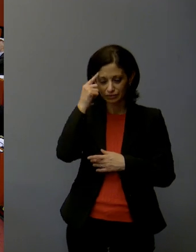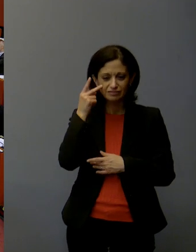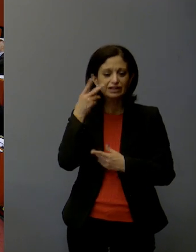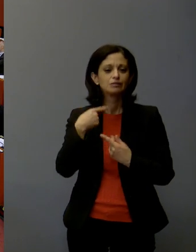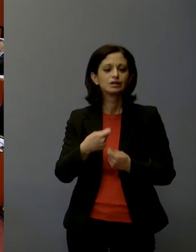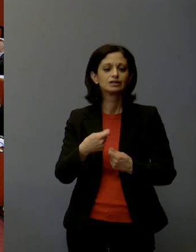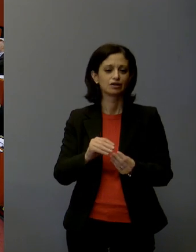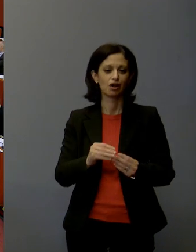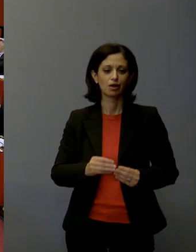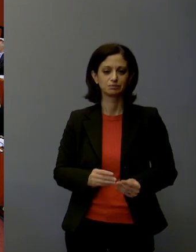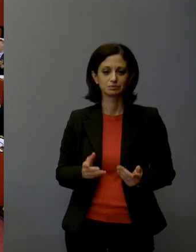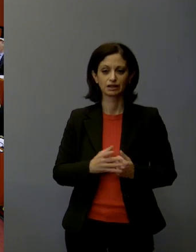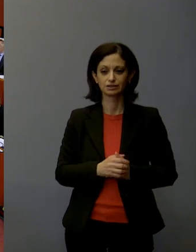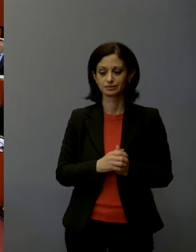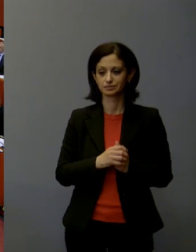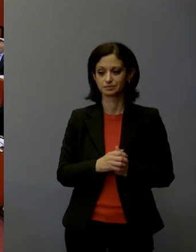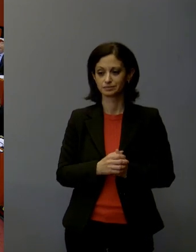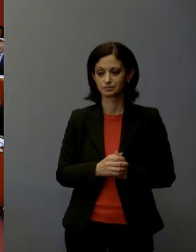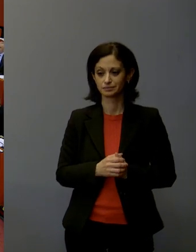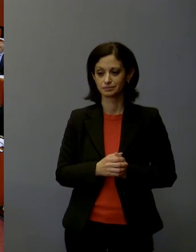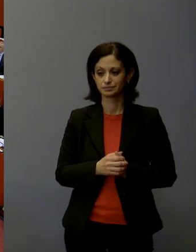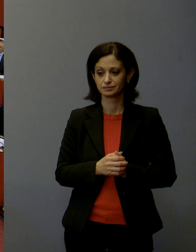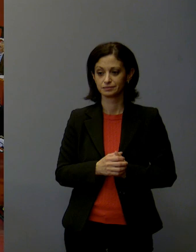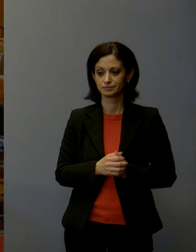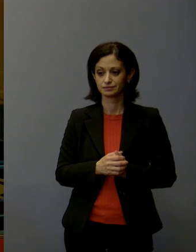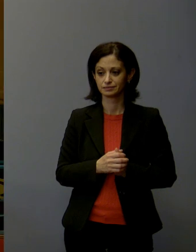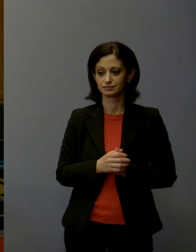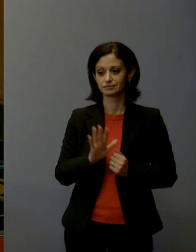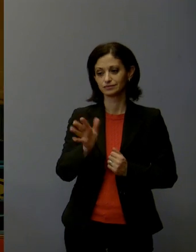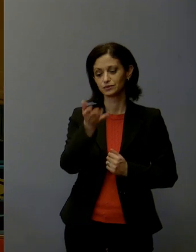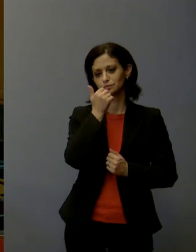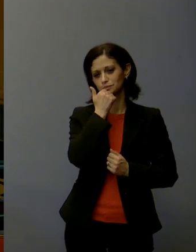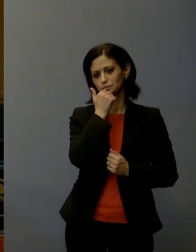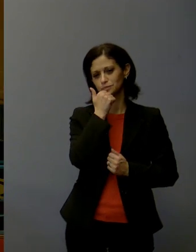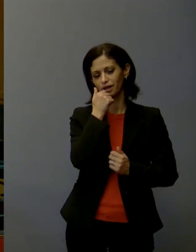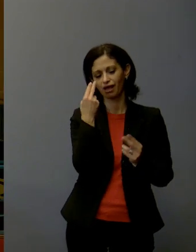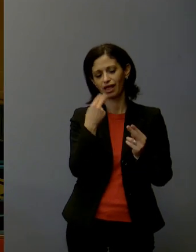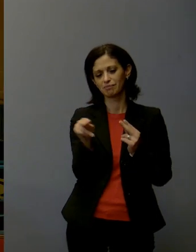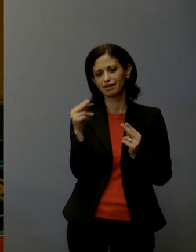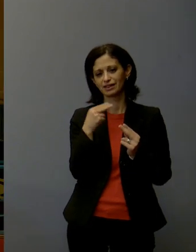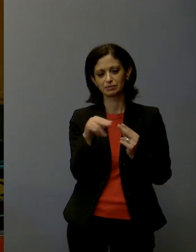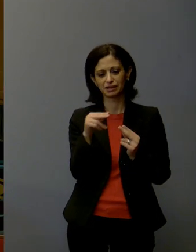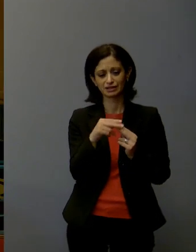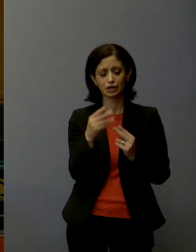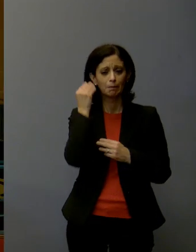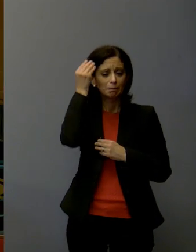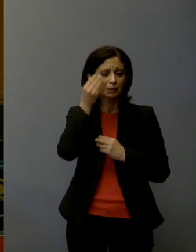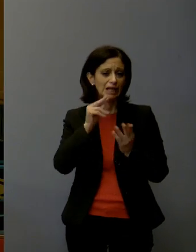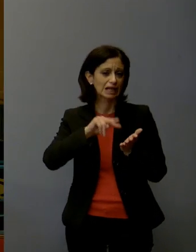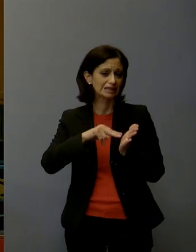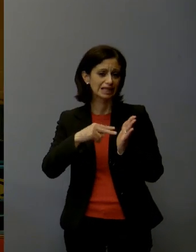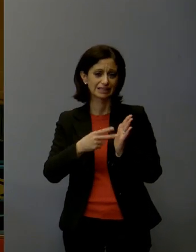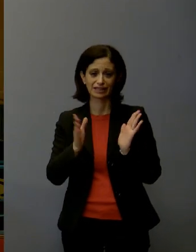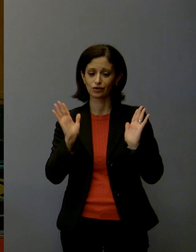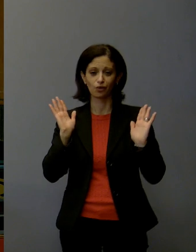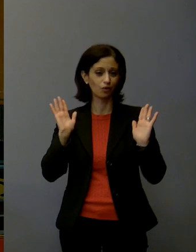ragazzi però per favore è un emendamento e un emendamento con un parere tecnico che